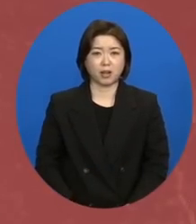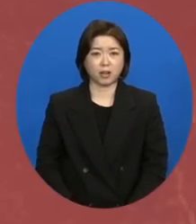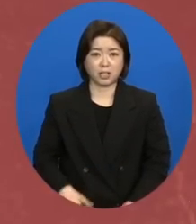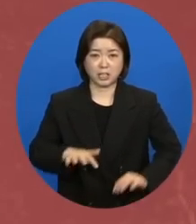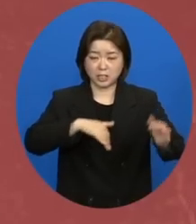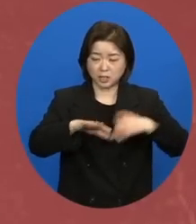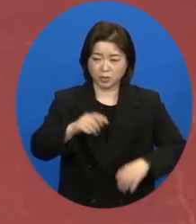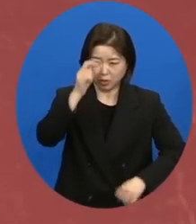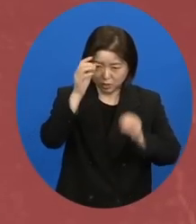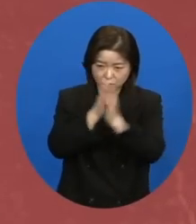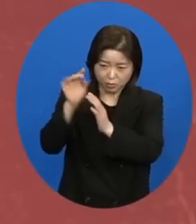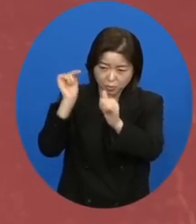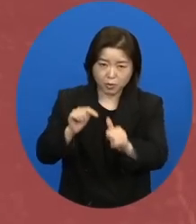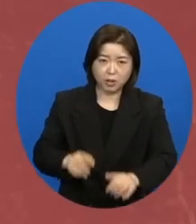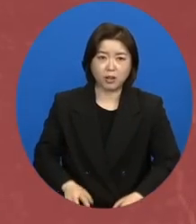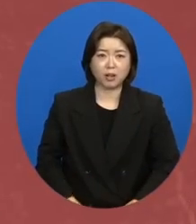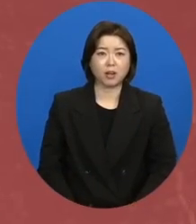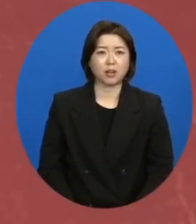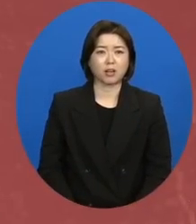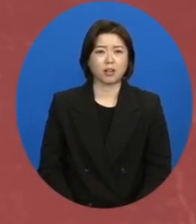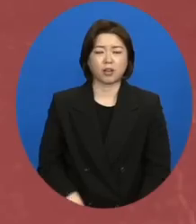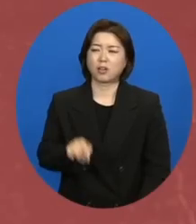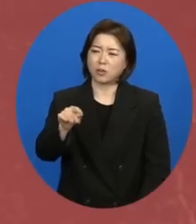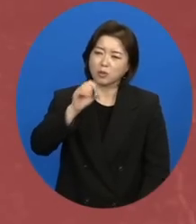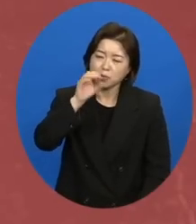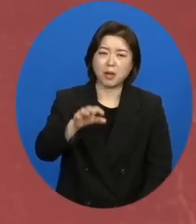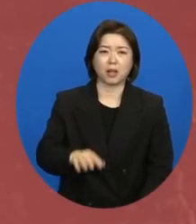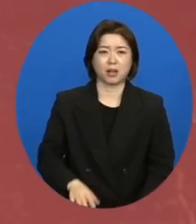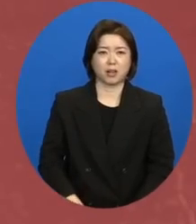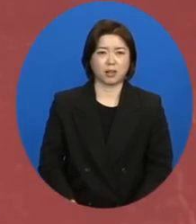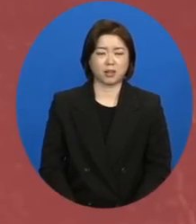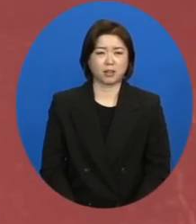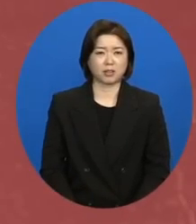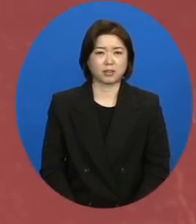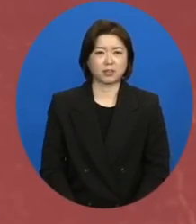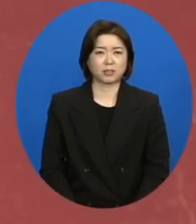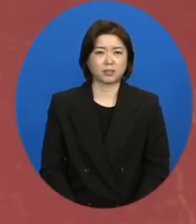지나가다가 기도 좀 하라고 김권사 그랬던 거예요.